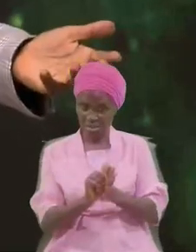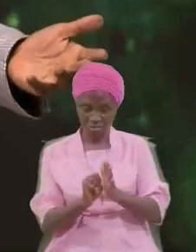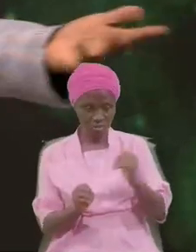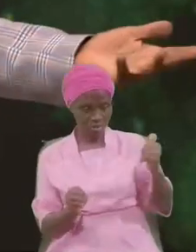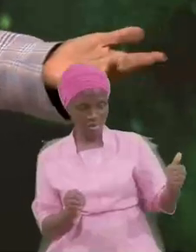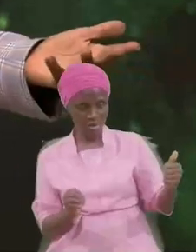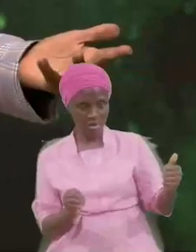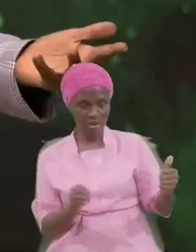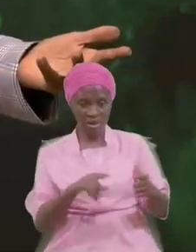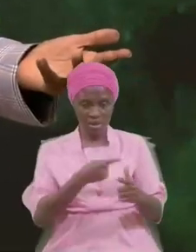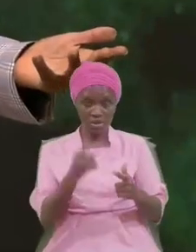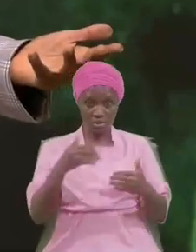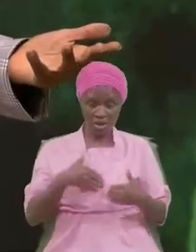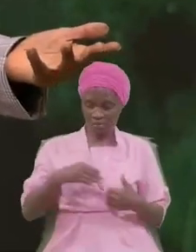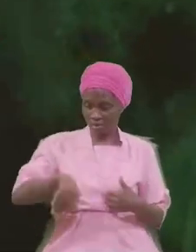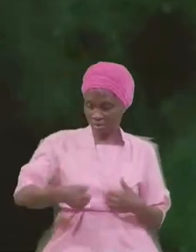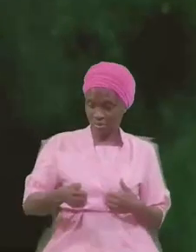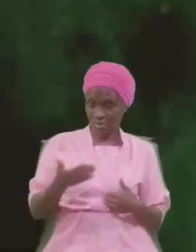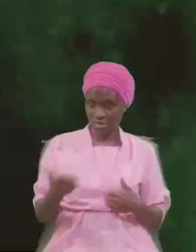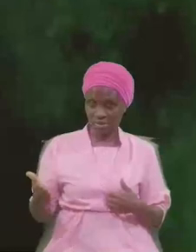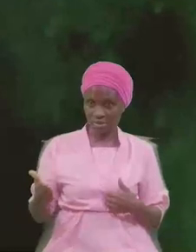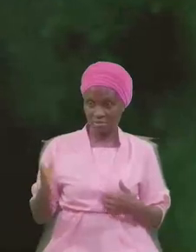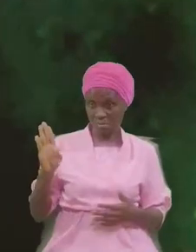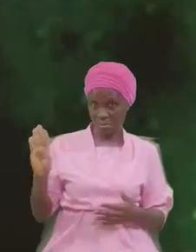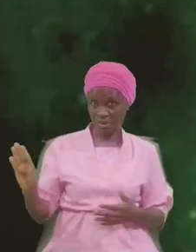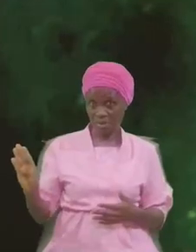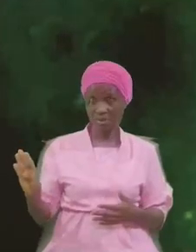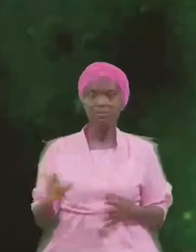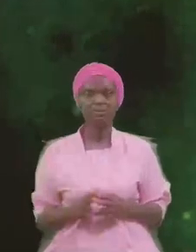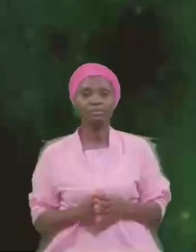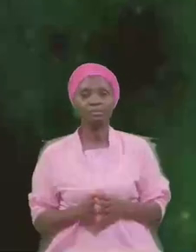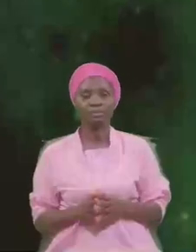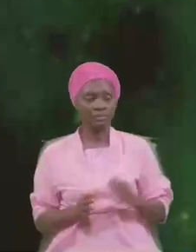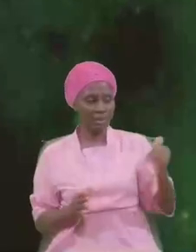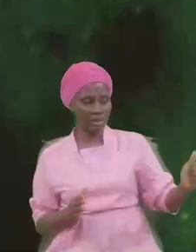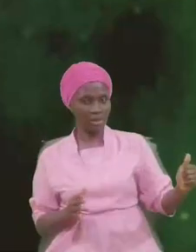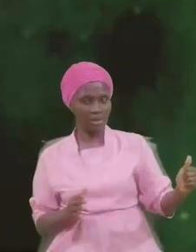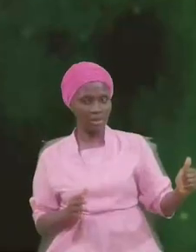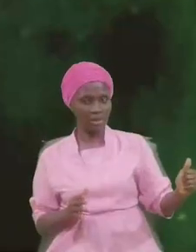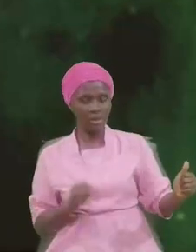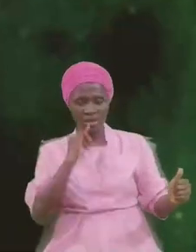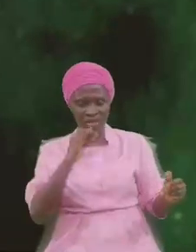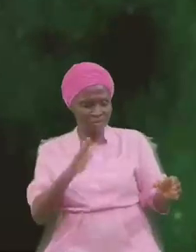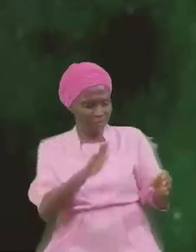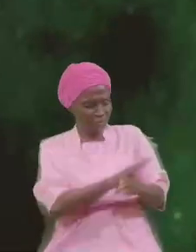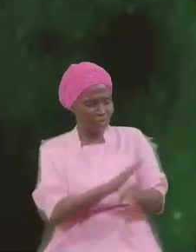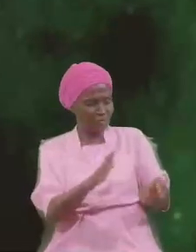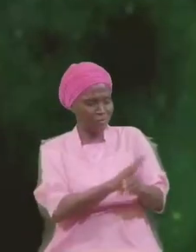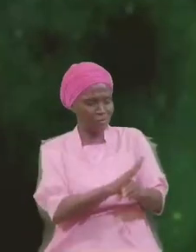but. Vous avez d'autres choses. Vous avez ceci qui est A. Vous avez l'autre chose qui est B. Et